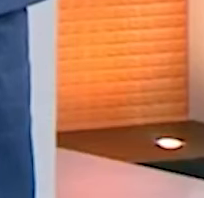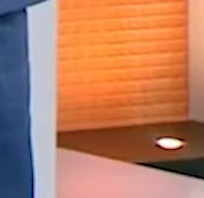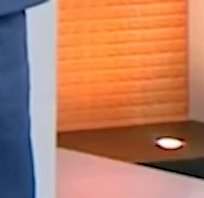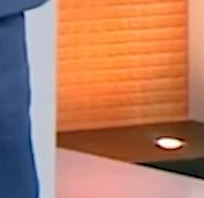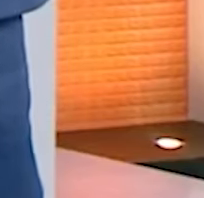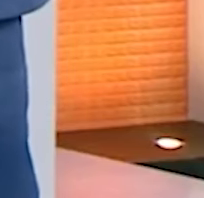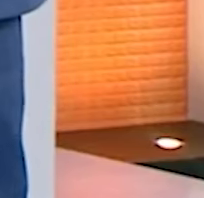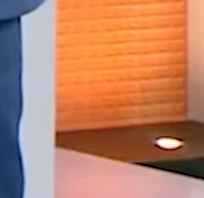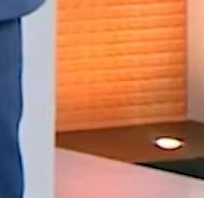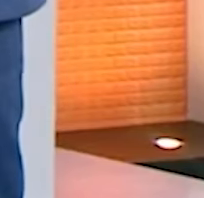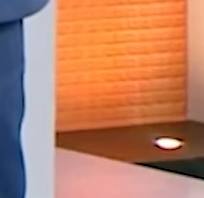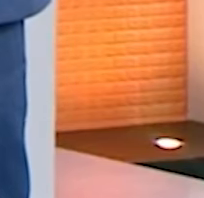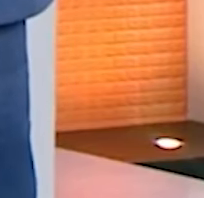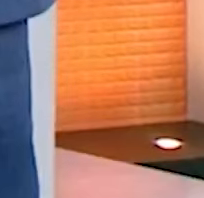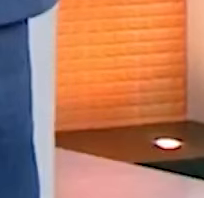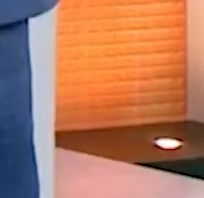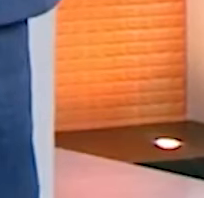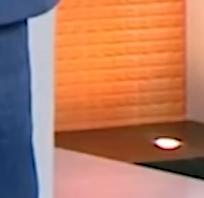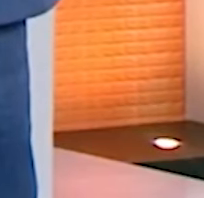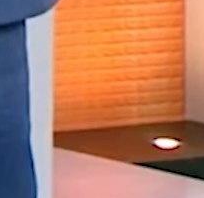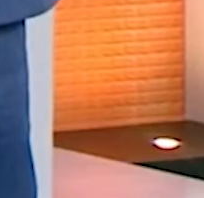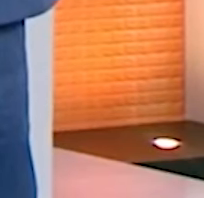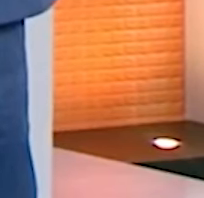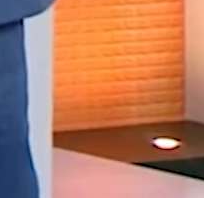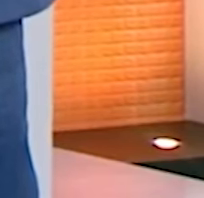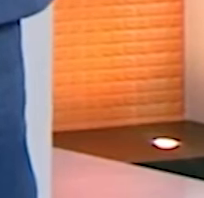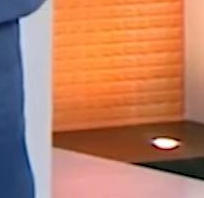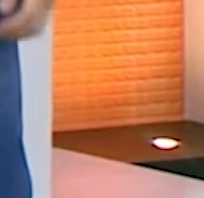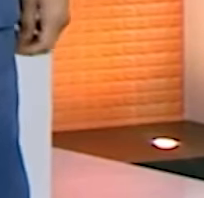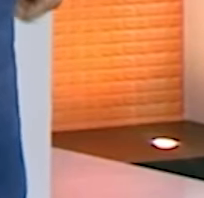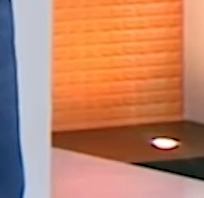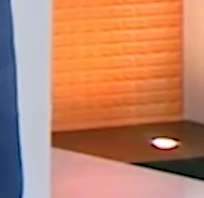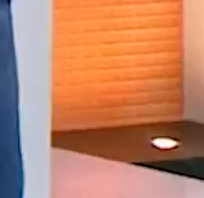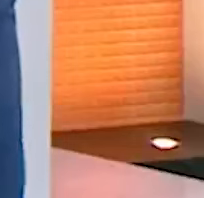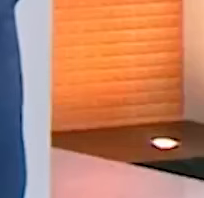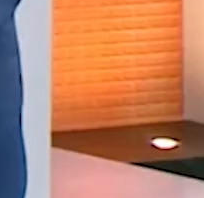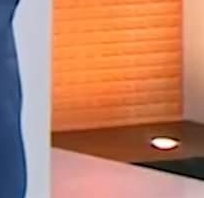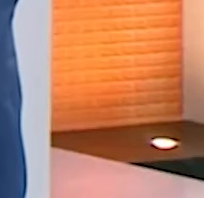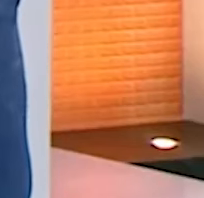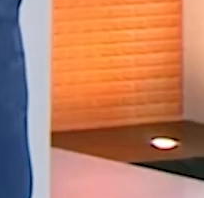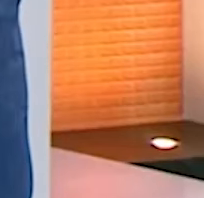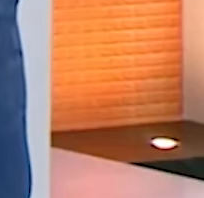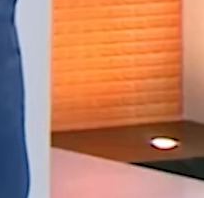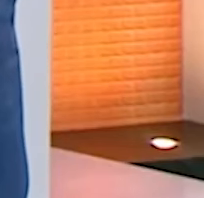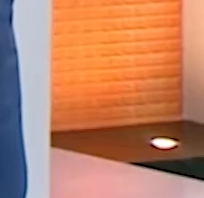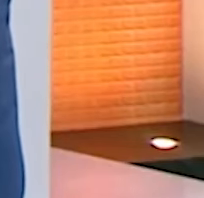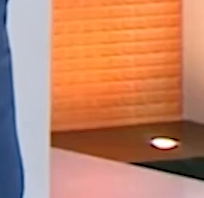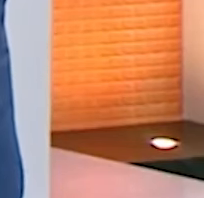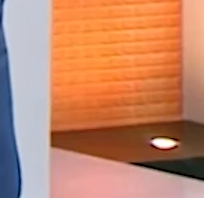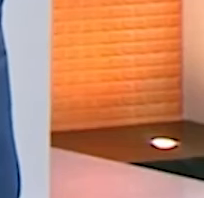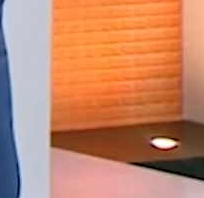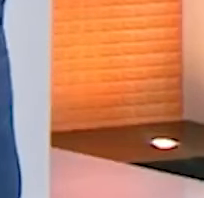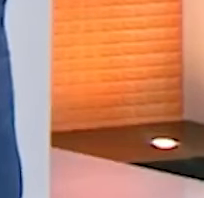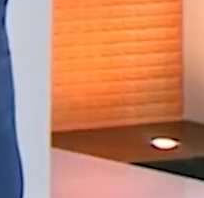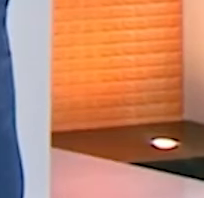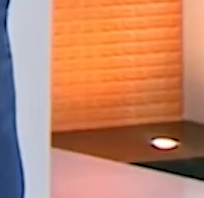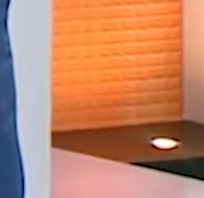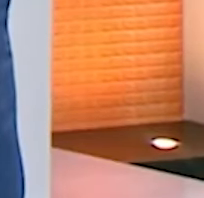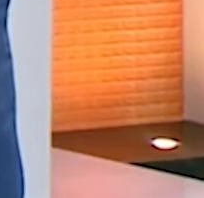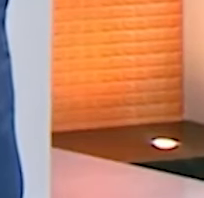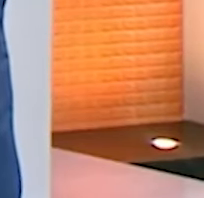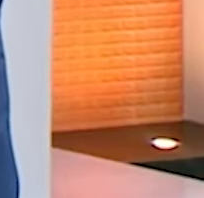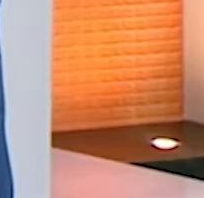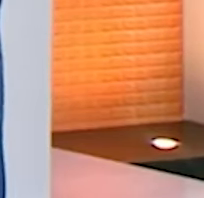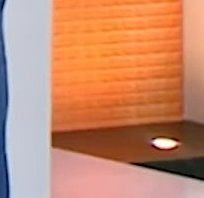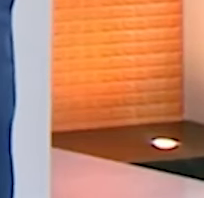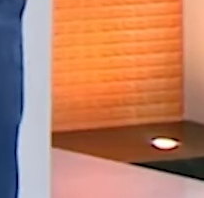Igan, mauna ka sa mga balita. Mag-subscribe sa GMA Integrated News sa YouTube. Sa mga kapuso abroad, subaybayan niyo kami sa GMA